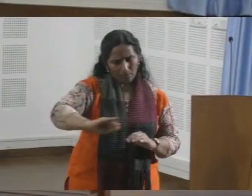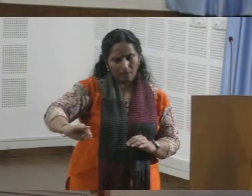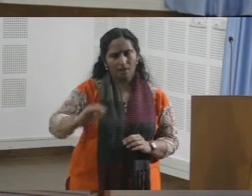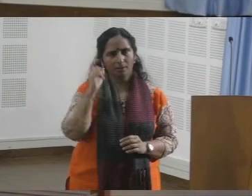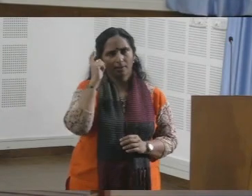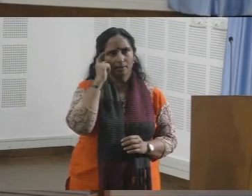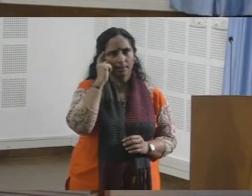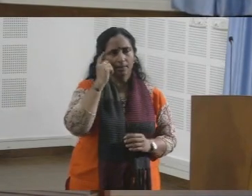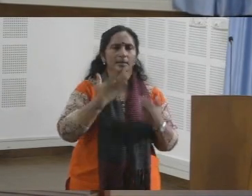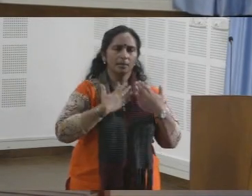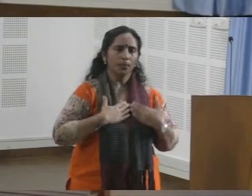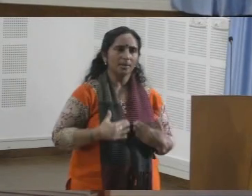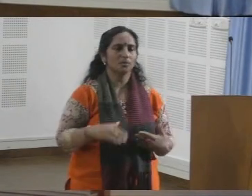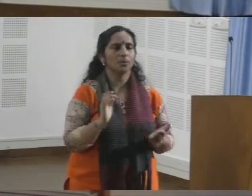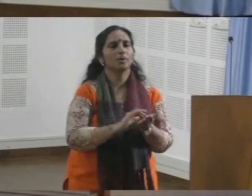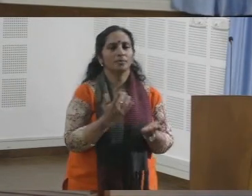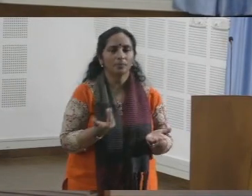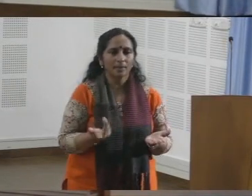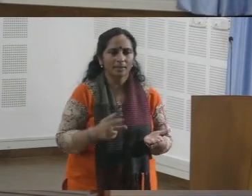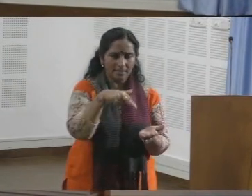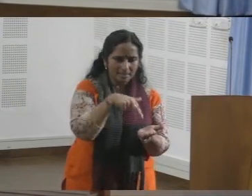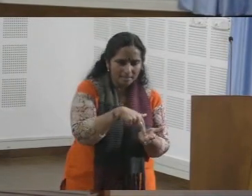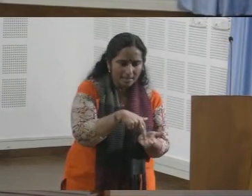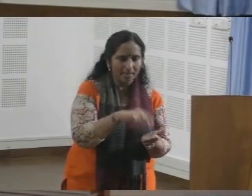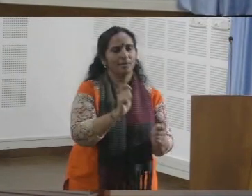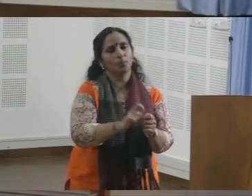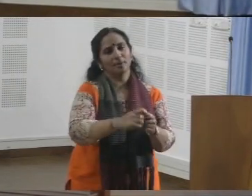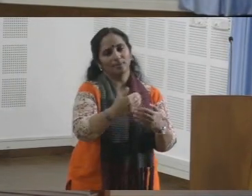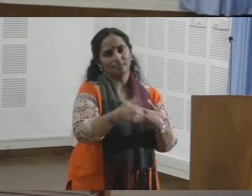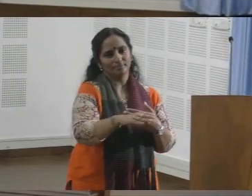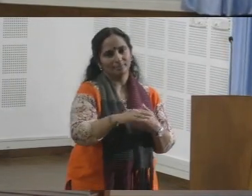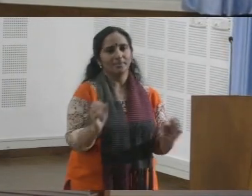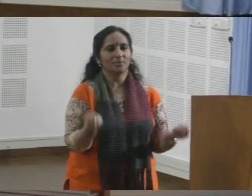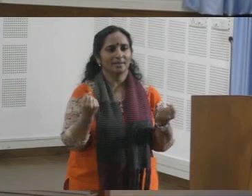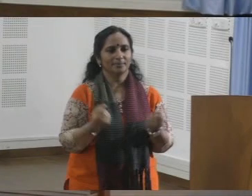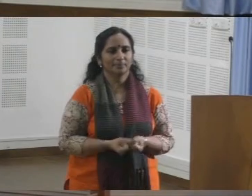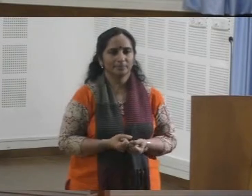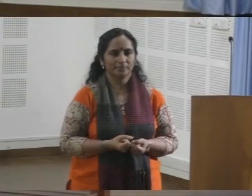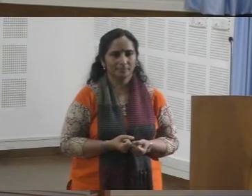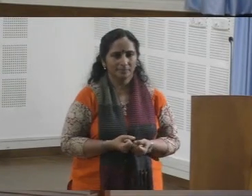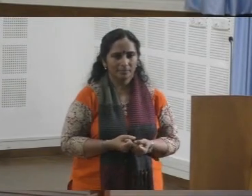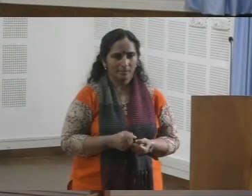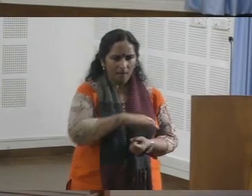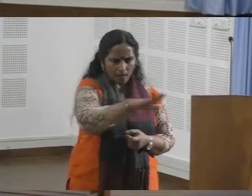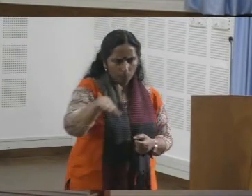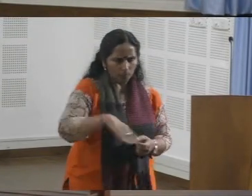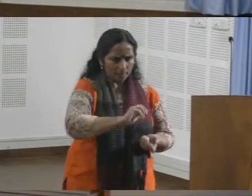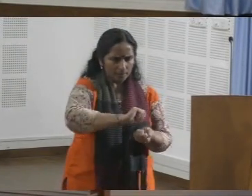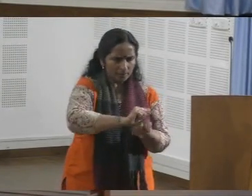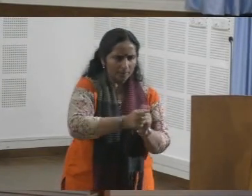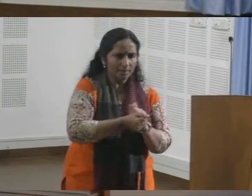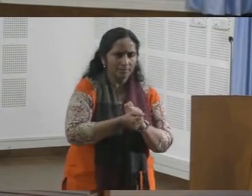ഞാൻ കംഫർട്ടബിളായിട്ടുള്ളത് അവിടെ നിന്നുകൊണ്ട് വർക്ക് ചെയ്യാൻ ഞാൻ ശ്രമിച്ചു. പക്ഷേ ഞാനും ആദ്യത്തെ കുറേ സ്റ്റേജസിൽ ഫുൾ